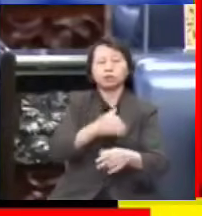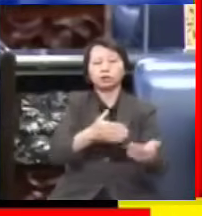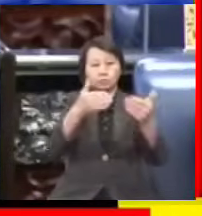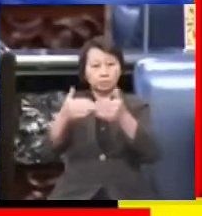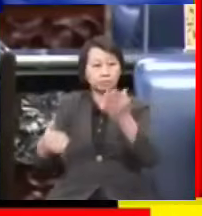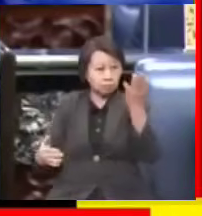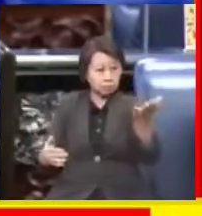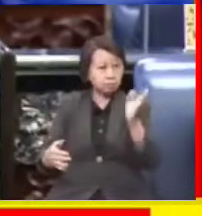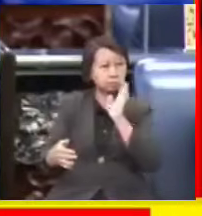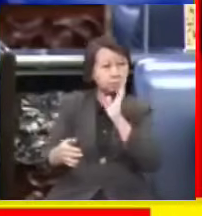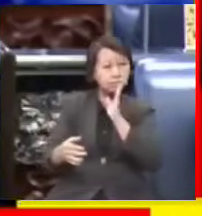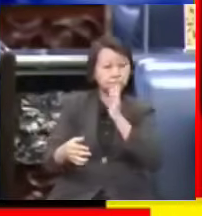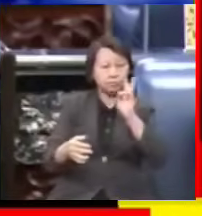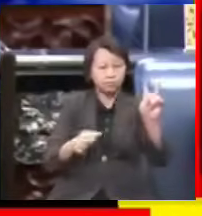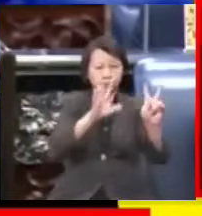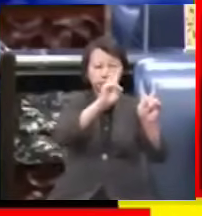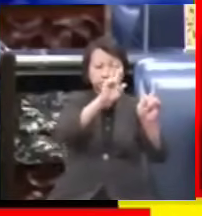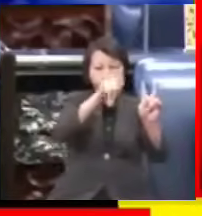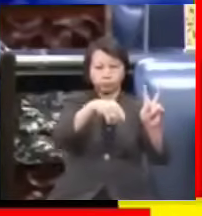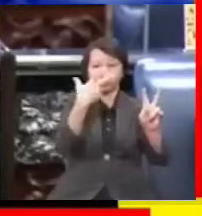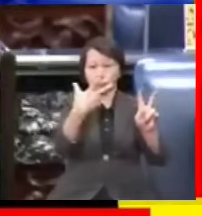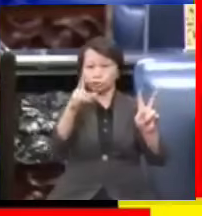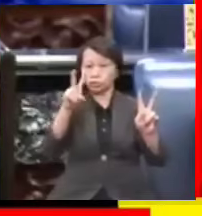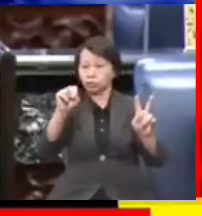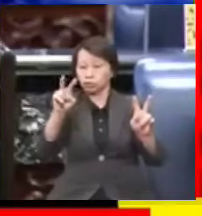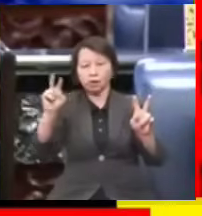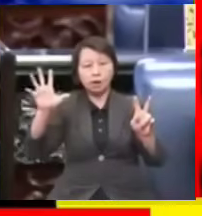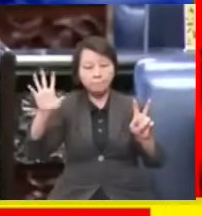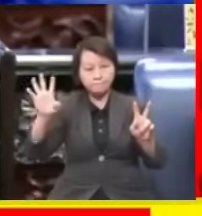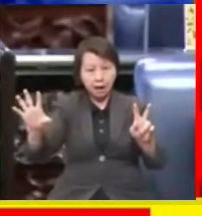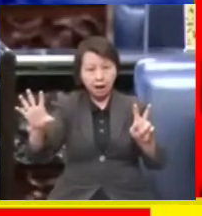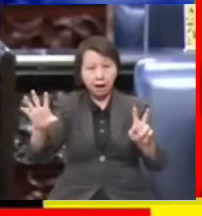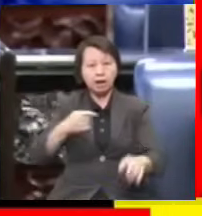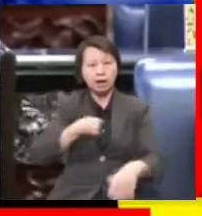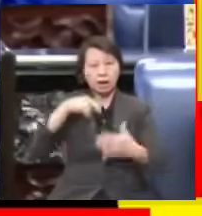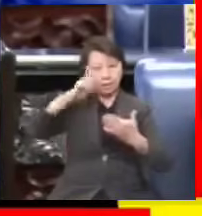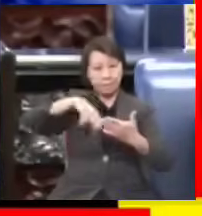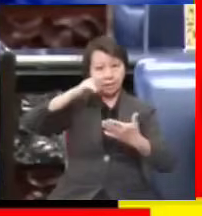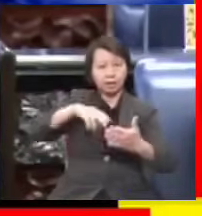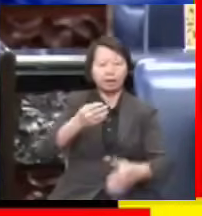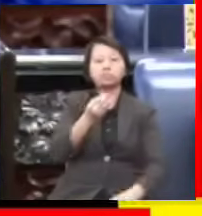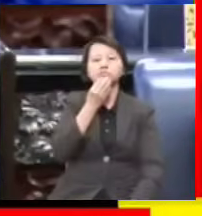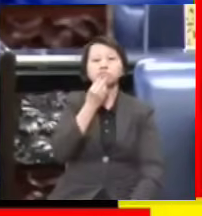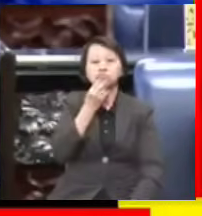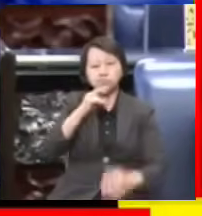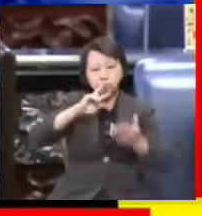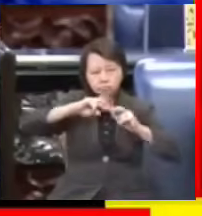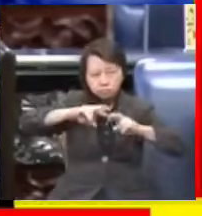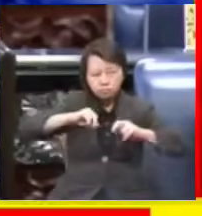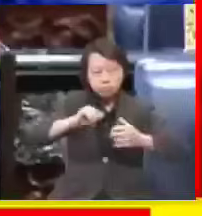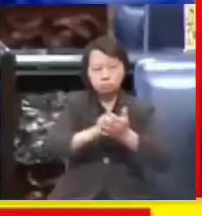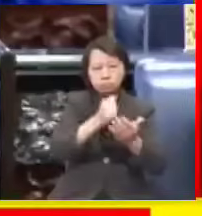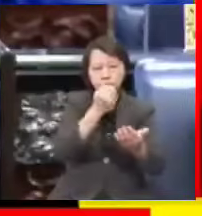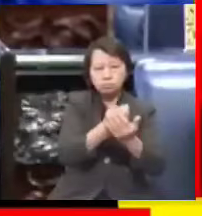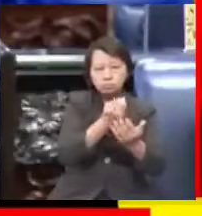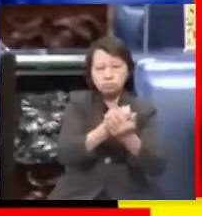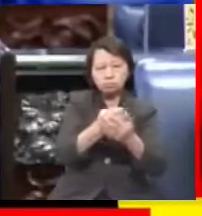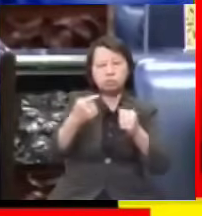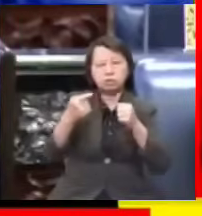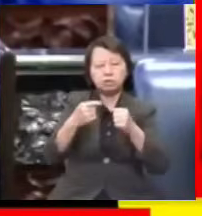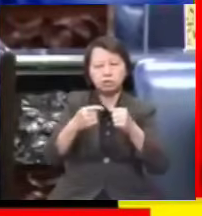kenyataan Yang Berhormat sendiri pada 27 Mac 2024 di mana saya bacakan Anwar semak dengan pembendaraan dakwaan